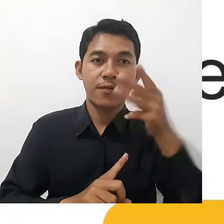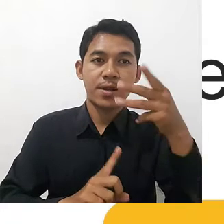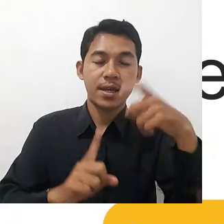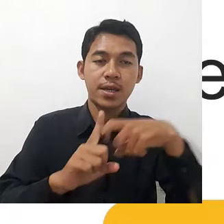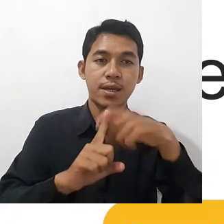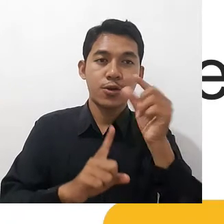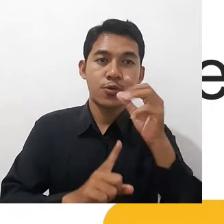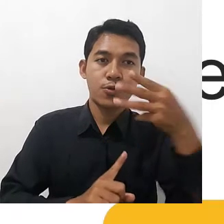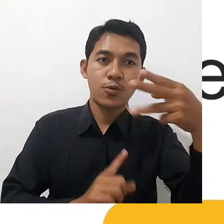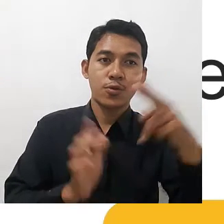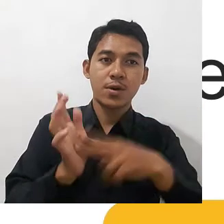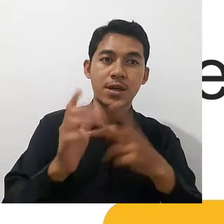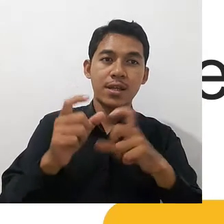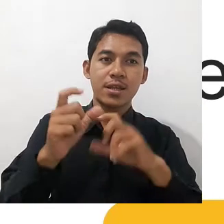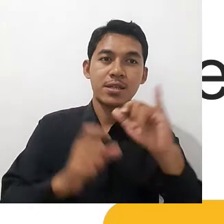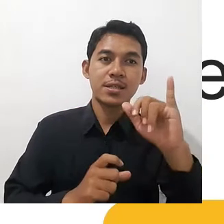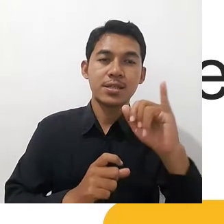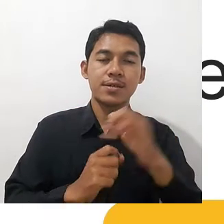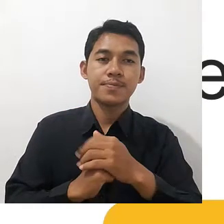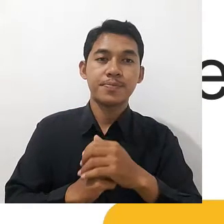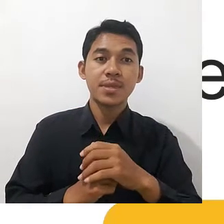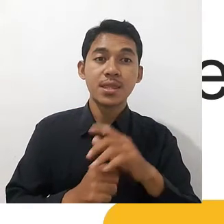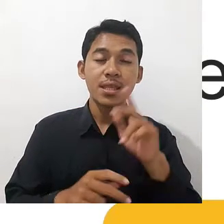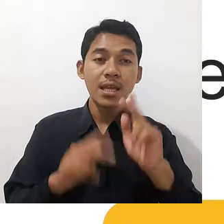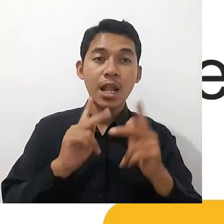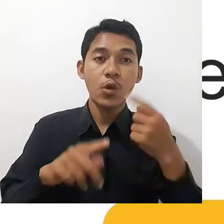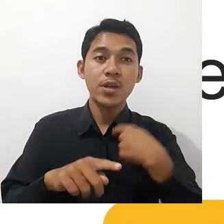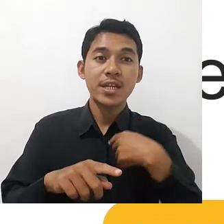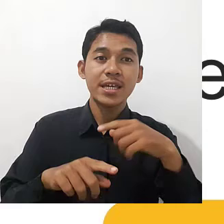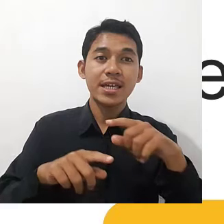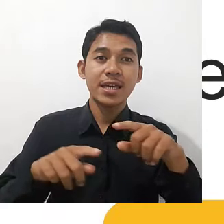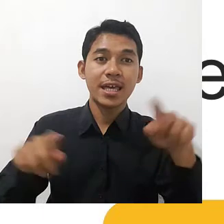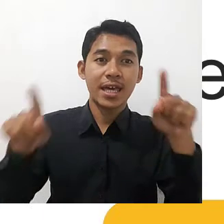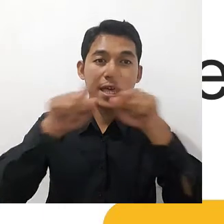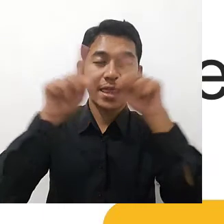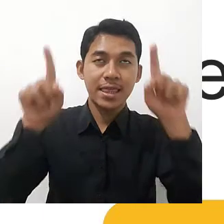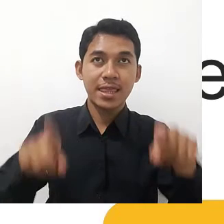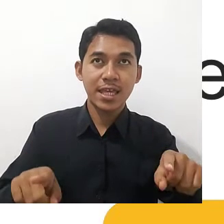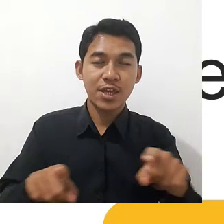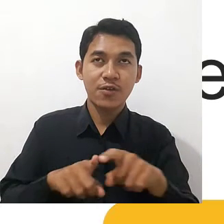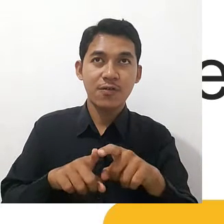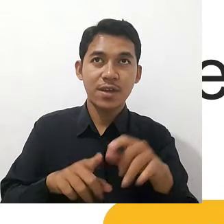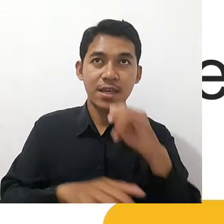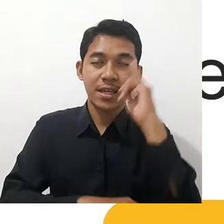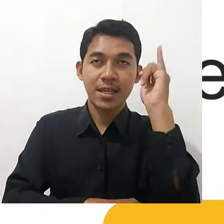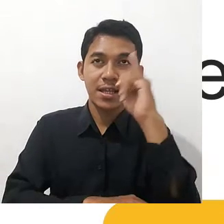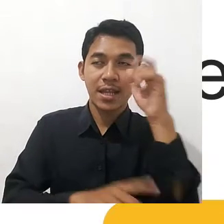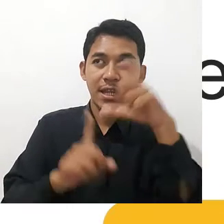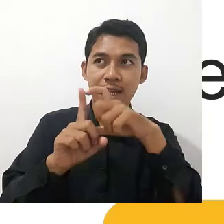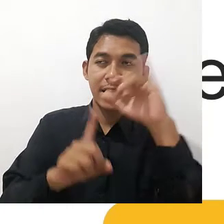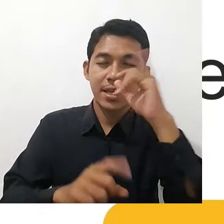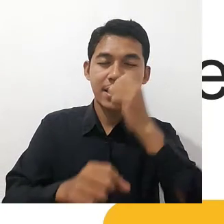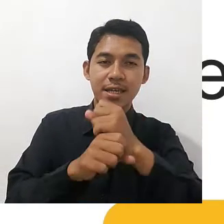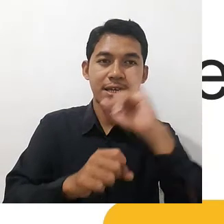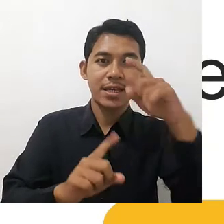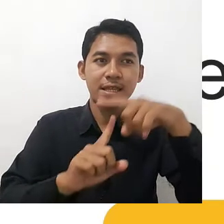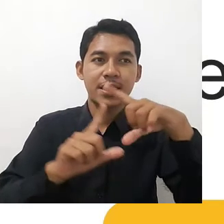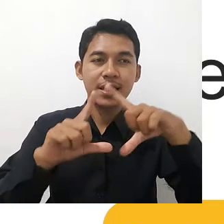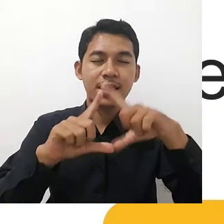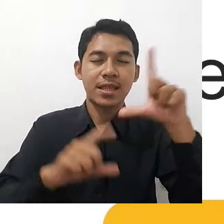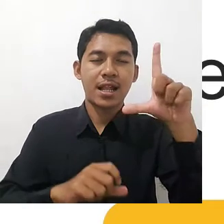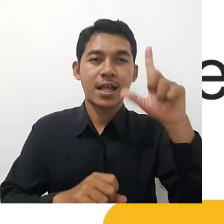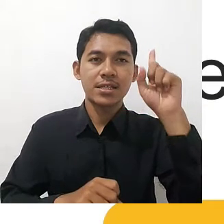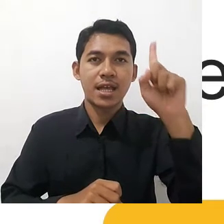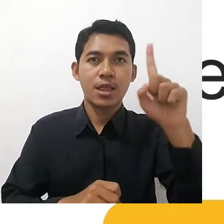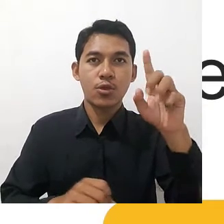untuk sinyal audionya. Nah, tapi kalau di TV digital ya seperti yang digaungkan pemerintah sekarang, dia hanya perlu satu modulasi untuk